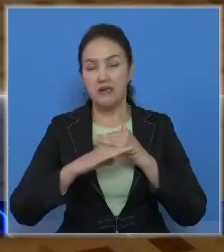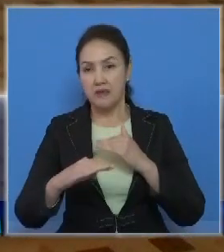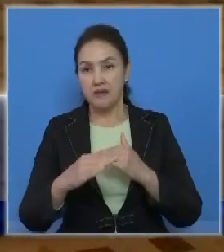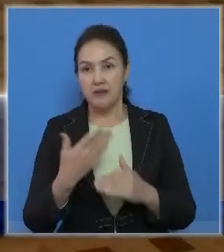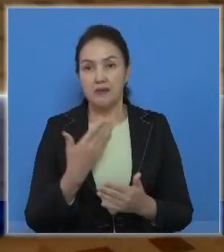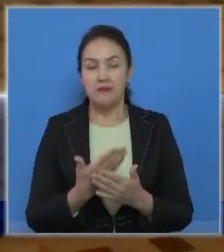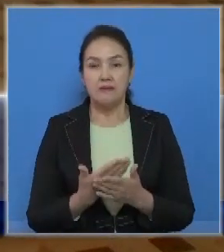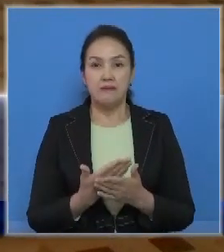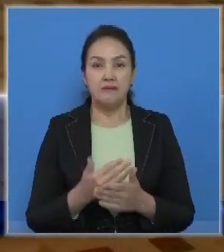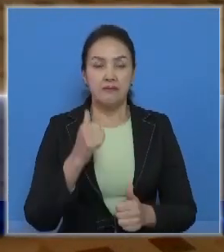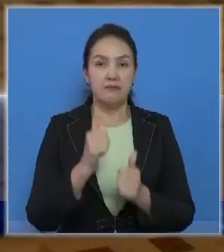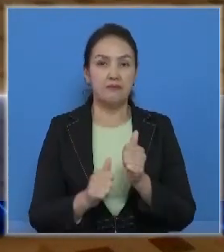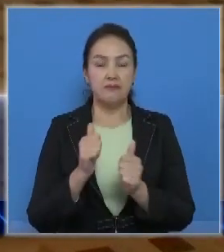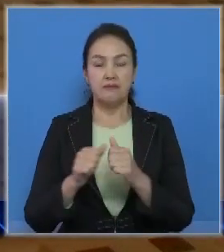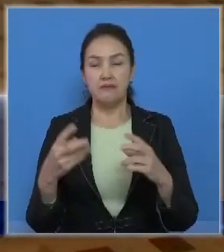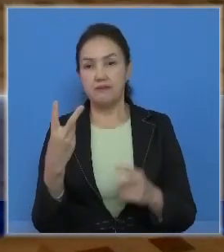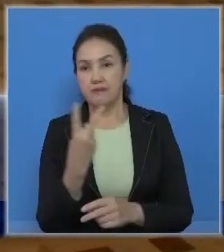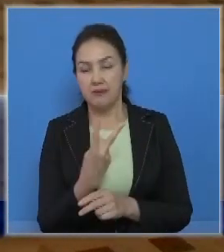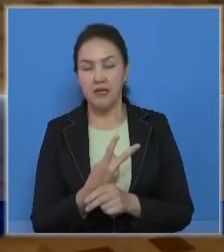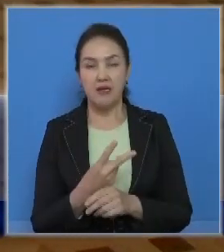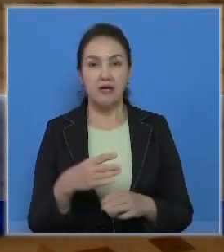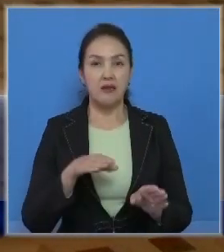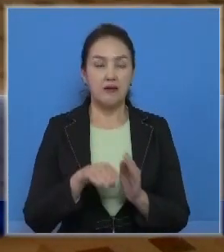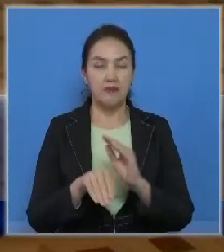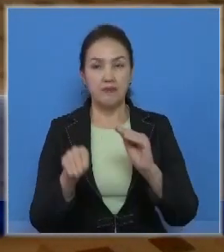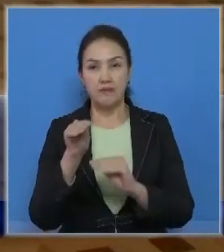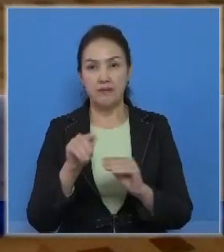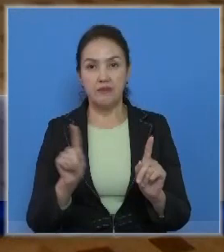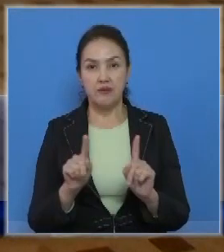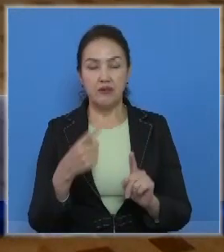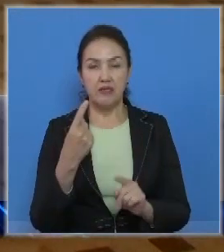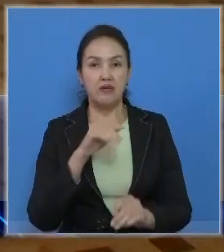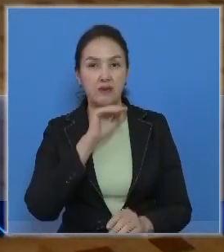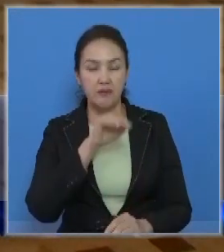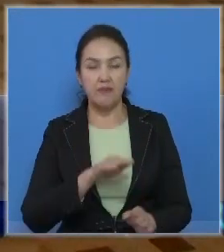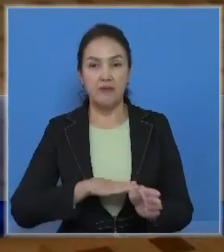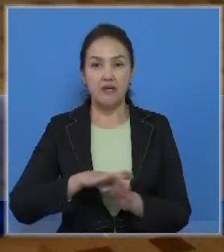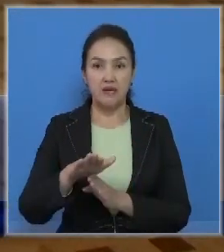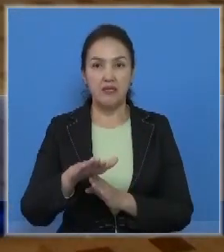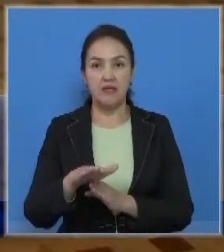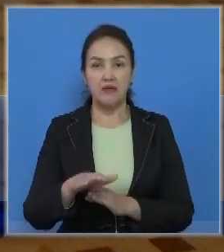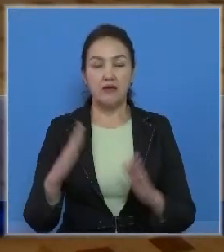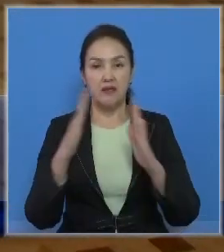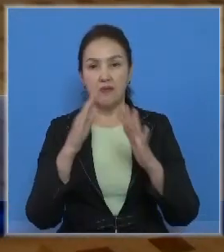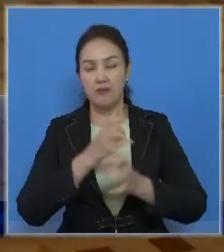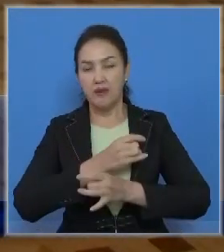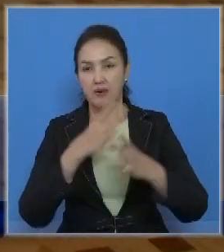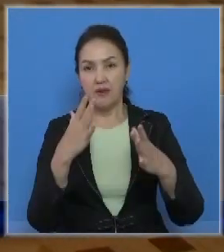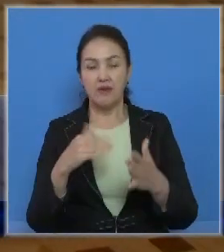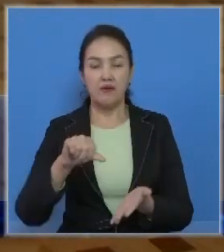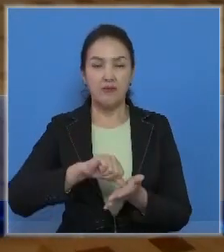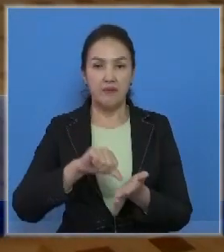из них каждая пара составлена таким образом что один профессиональный исполнитель дома культуры